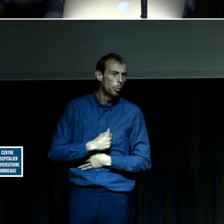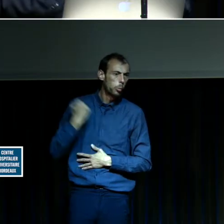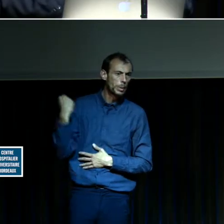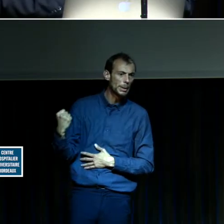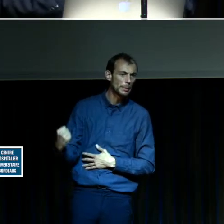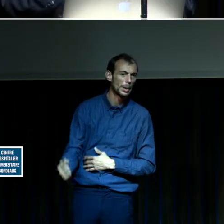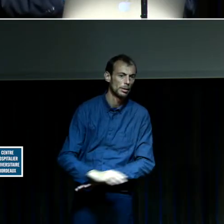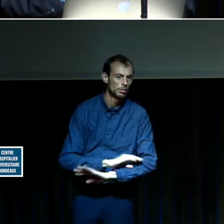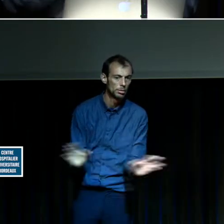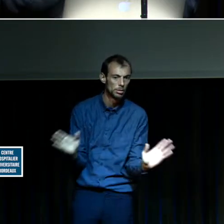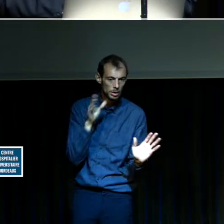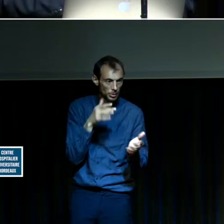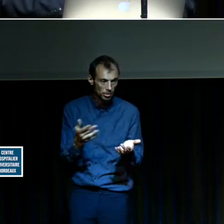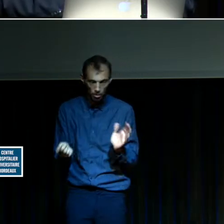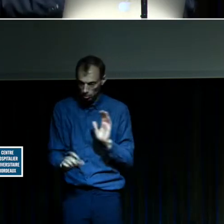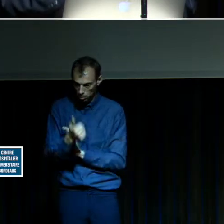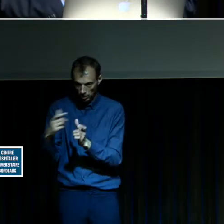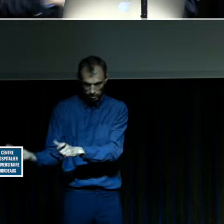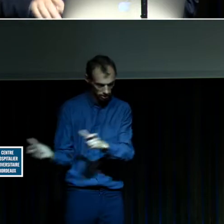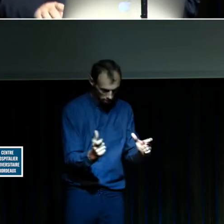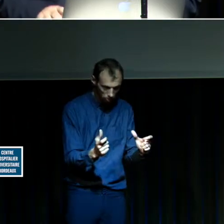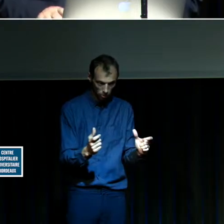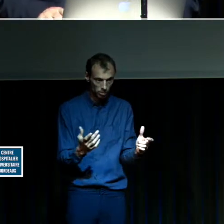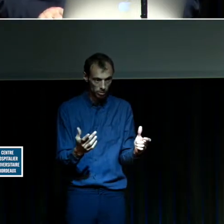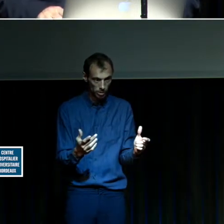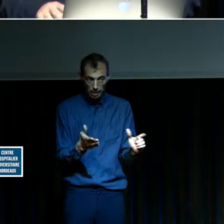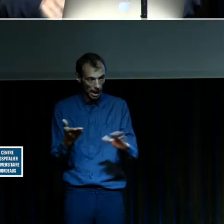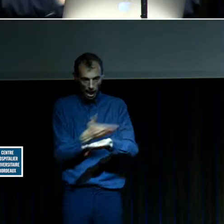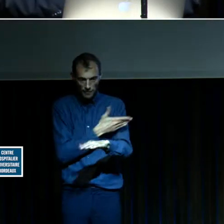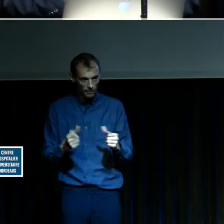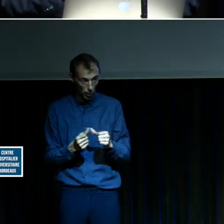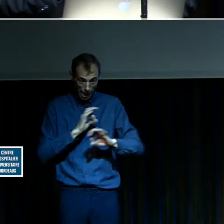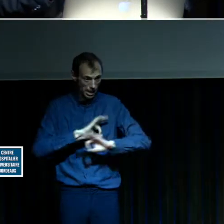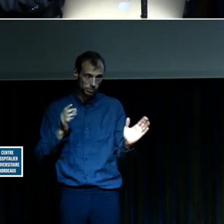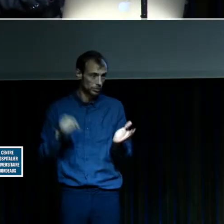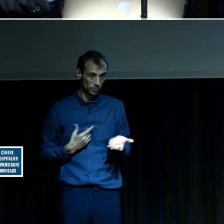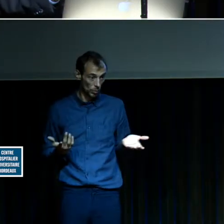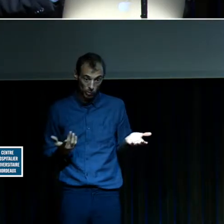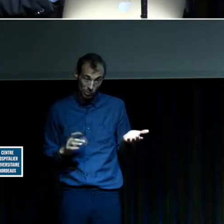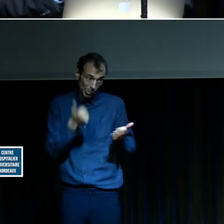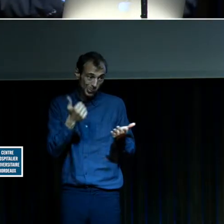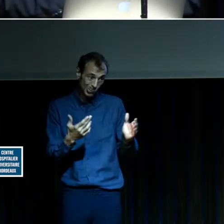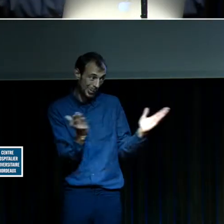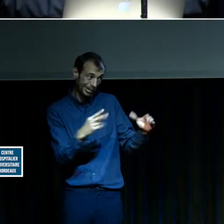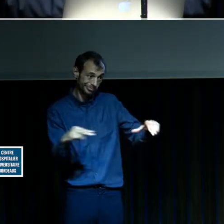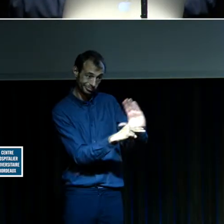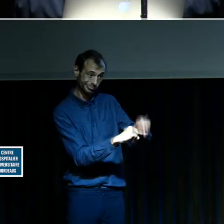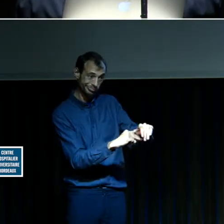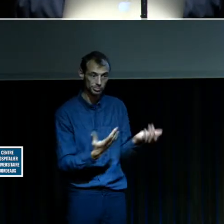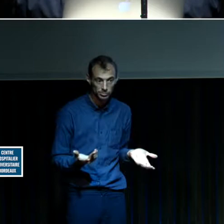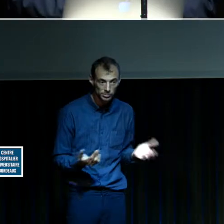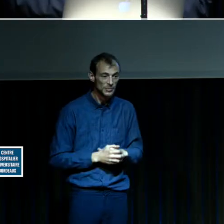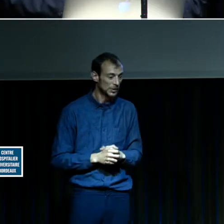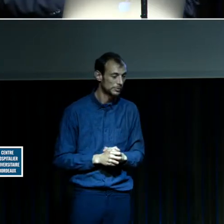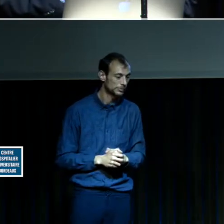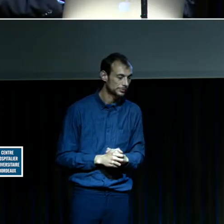clinique, on ne peut rien faire, rien administrer, il faut aller très vite. Deuxième élément qui est souvent bien plus